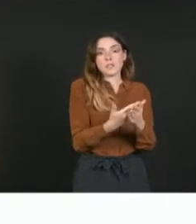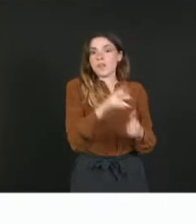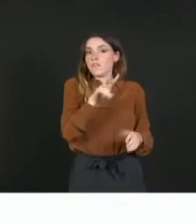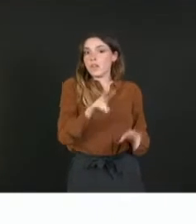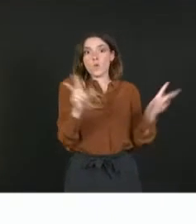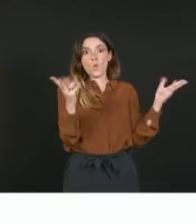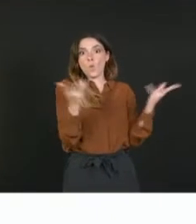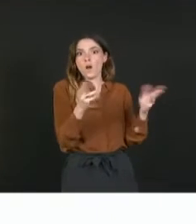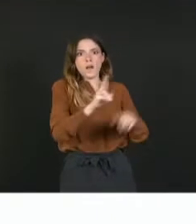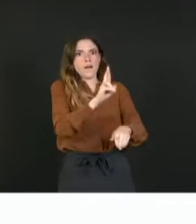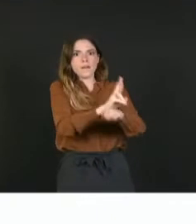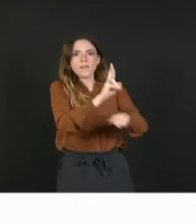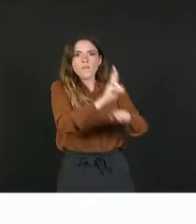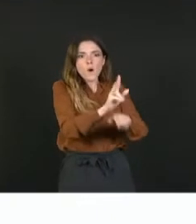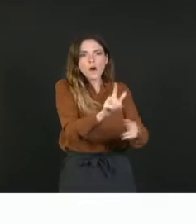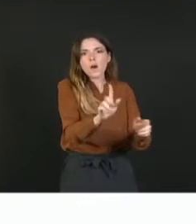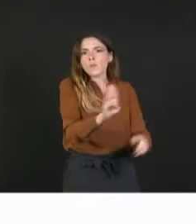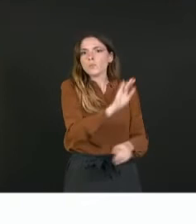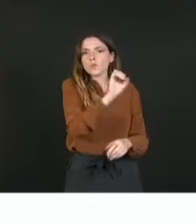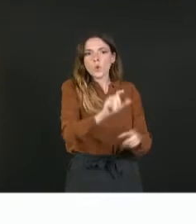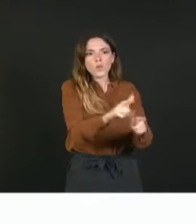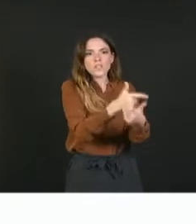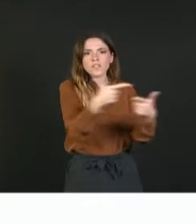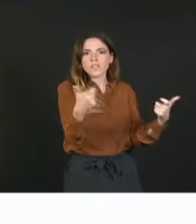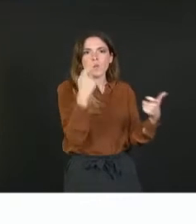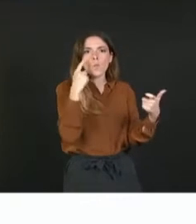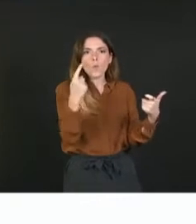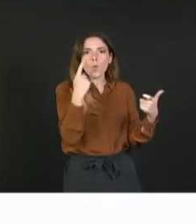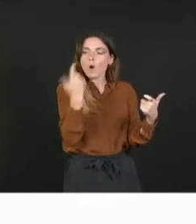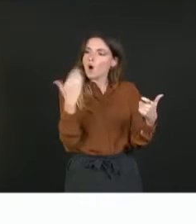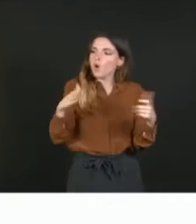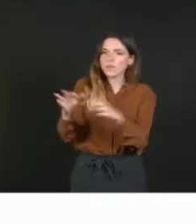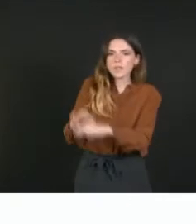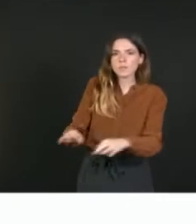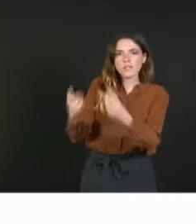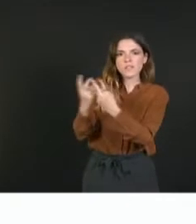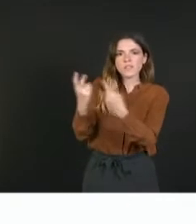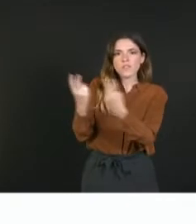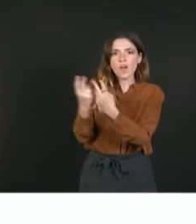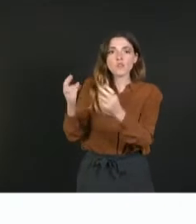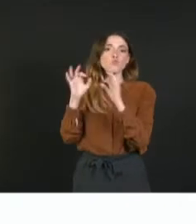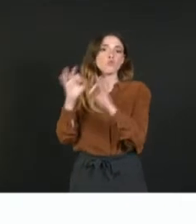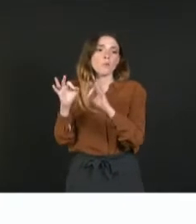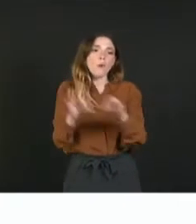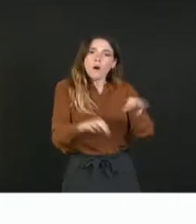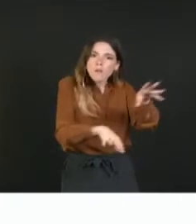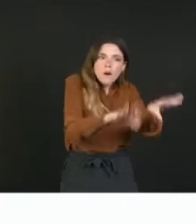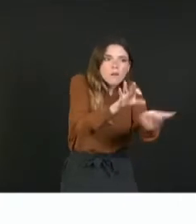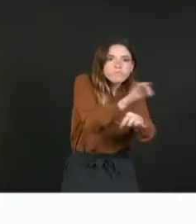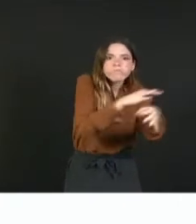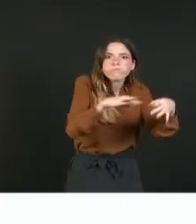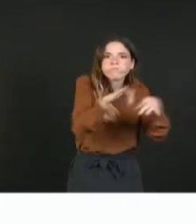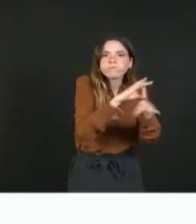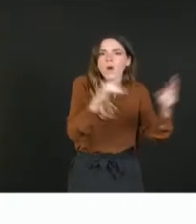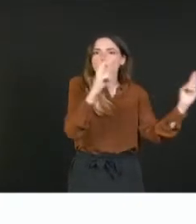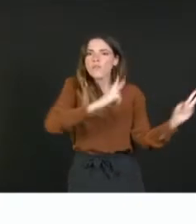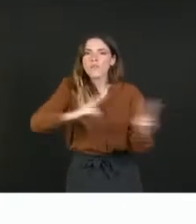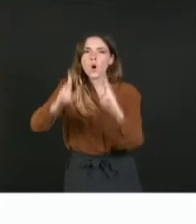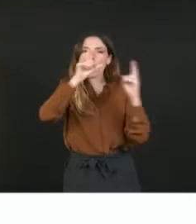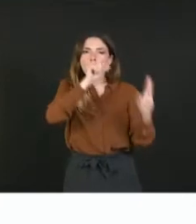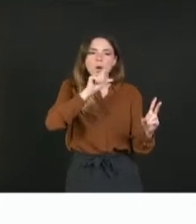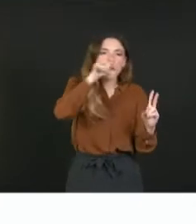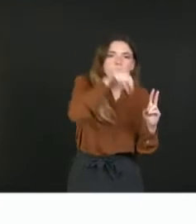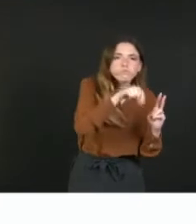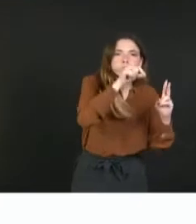de biodiversité dans les villes et les territoires, parce qu'elles vont nourrir les autres espaces verts de leurs graines, transportées par le vent, les oiseaux, etc. Donc il y a un peu cette